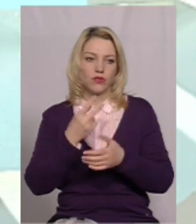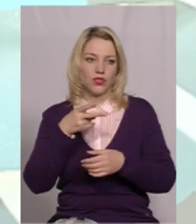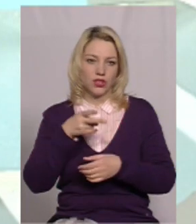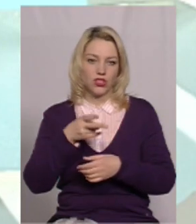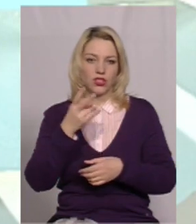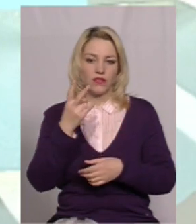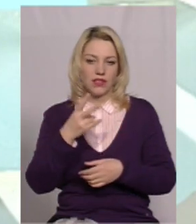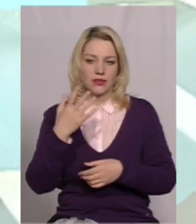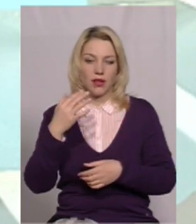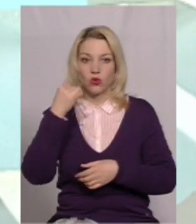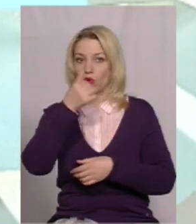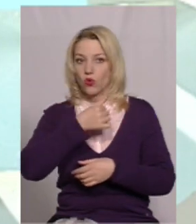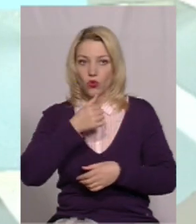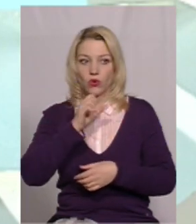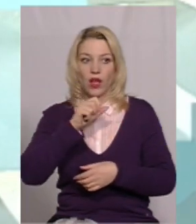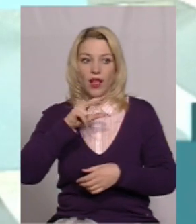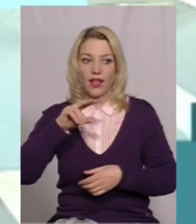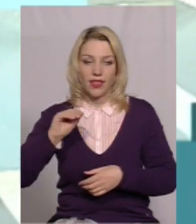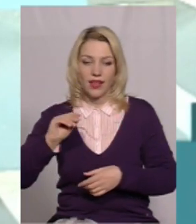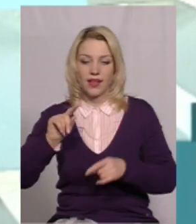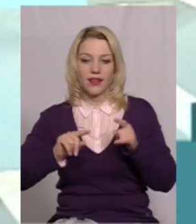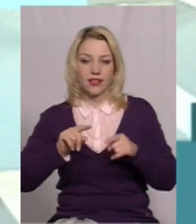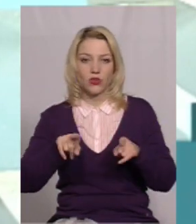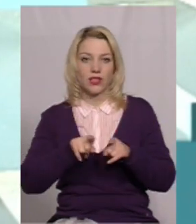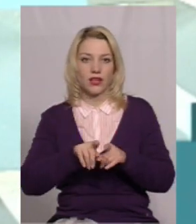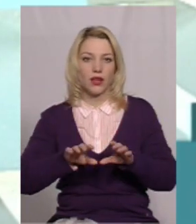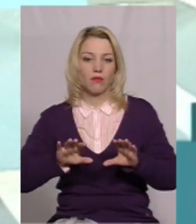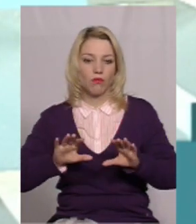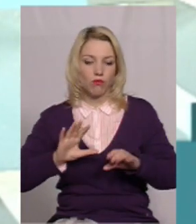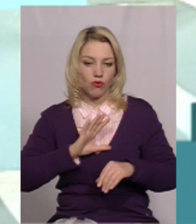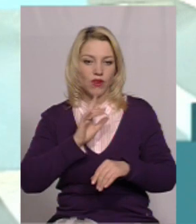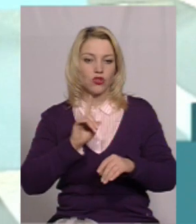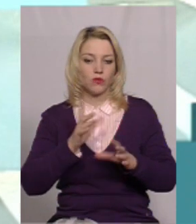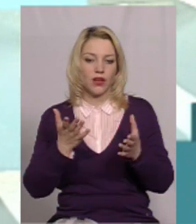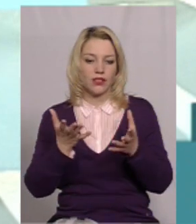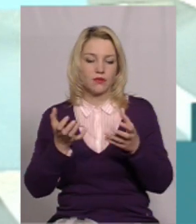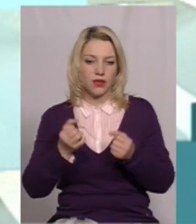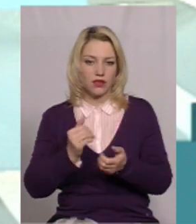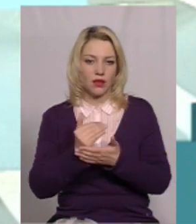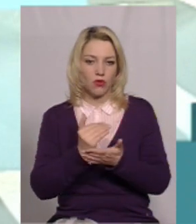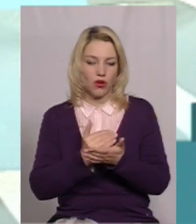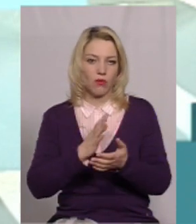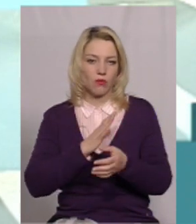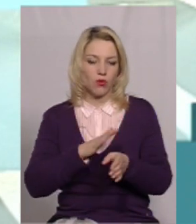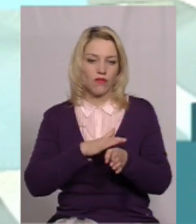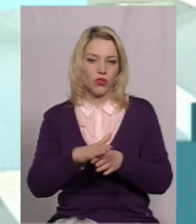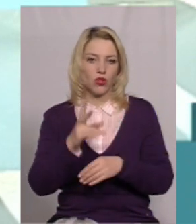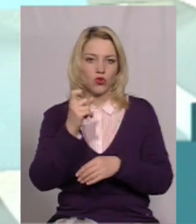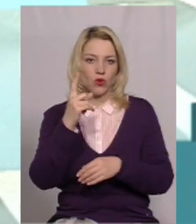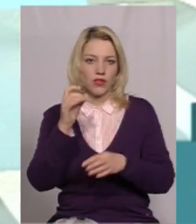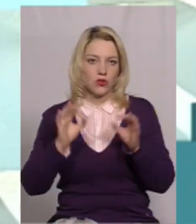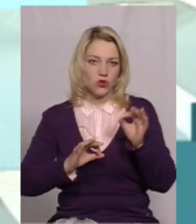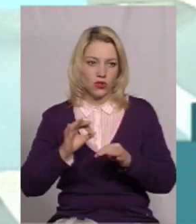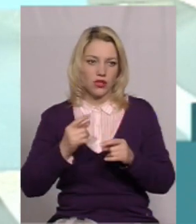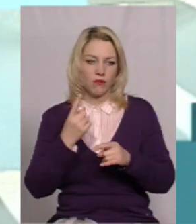року. Ну, але дуже рідко таке буває, щоб якась прийнята програма була виконана на 100%. В першу чергу